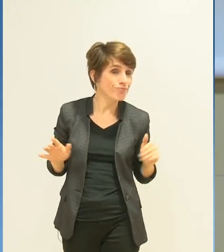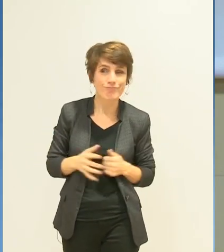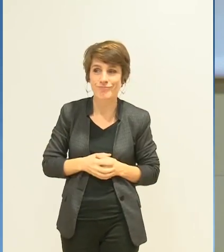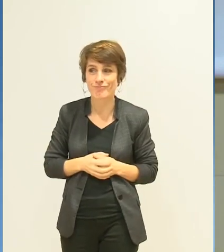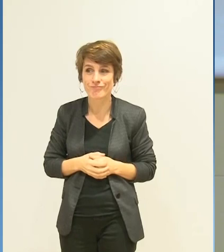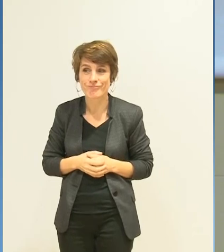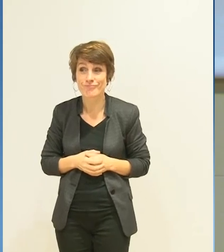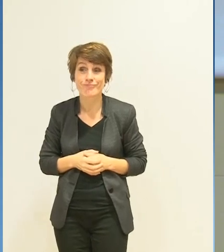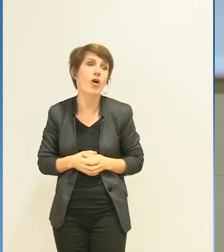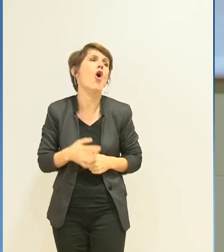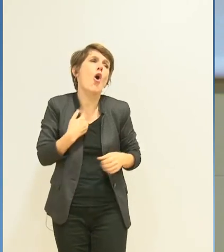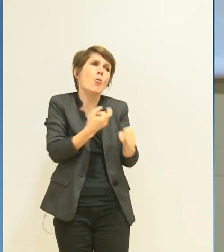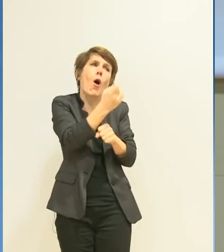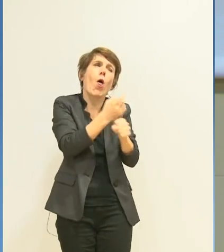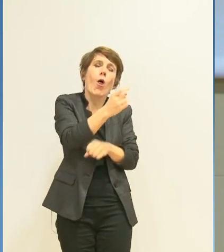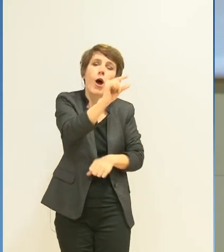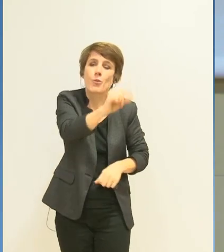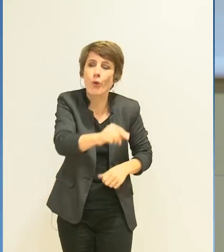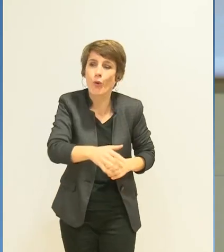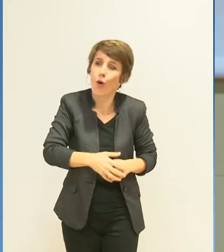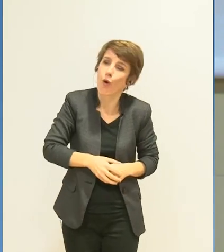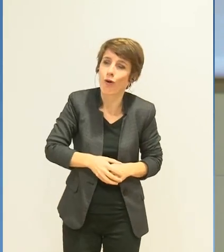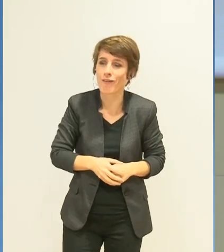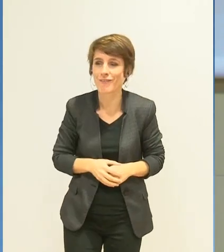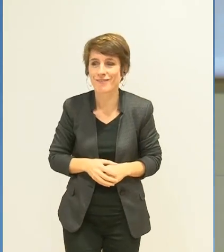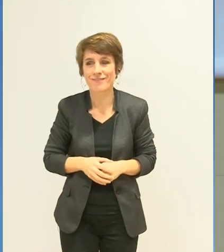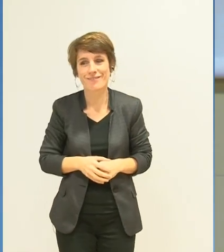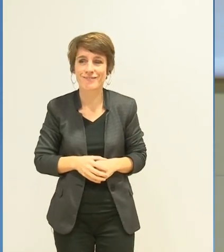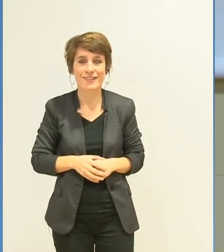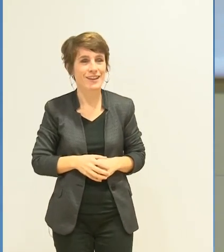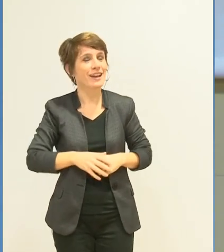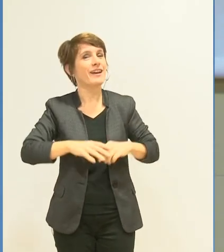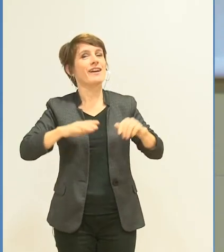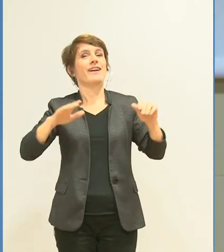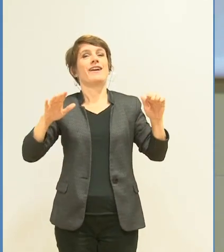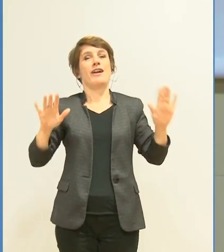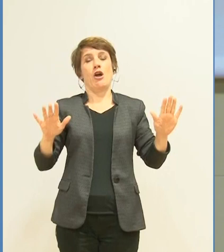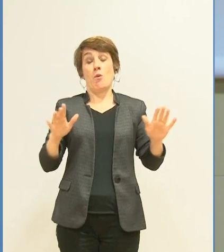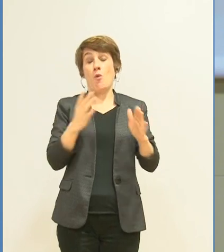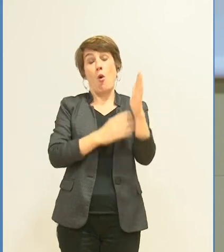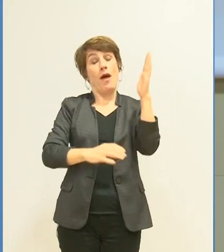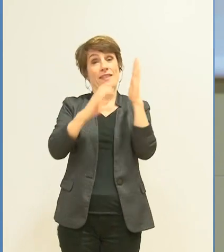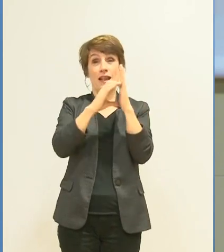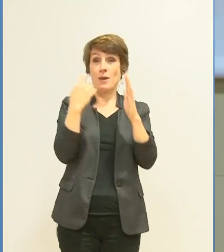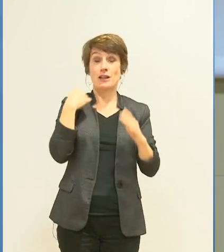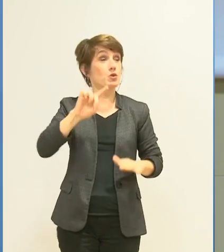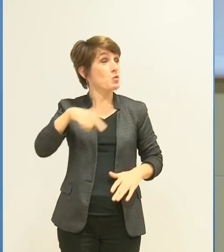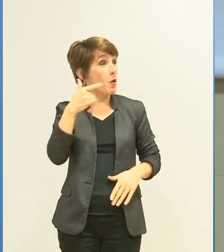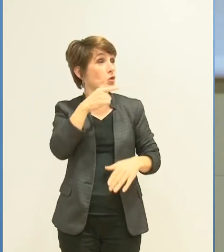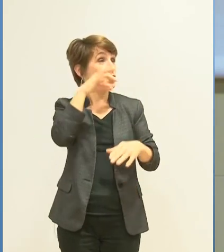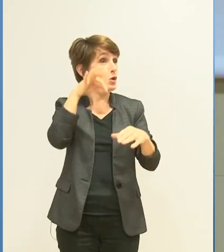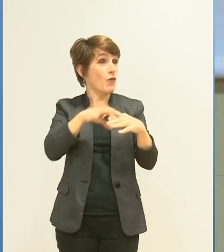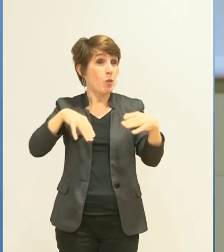je suis droit de m'amuser un peu quand même non journée longue donc délibération numéro 12 jamais aux voix qui ne soit pas part au